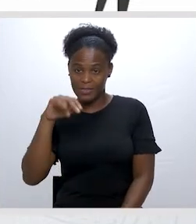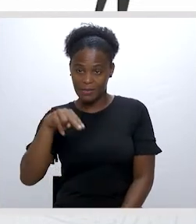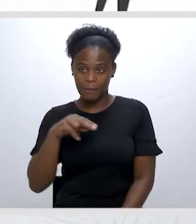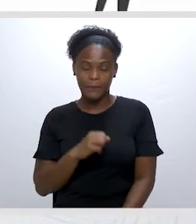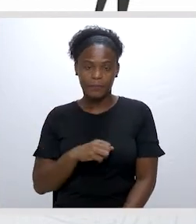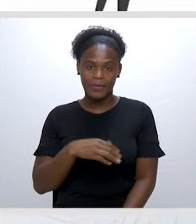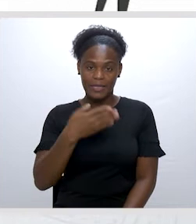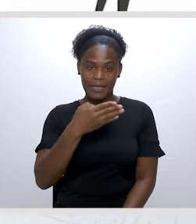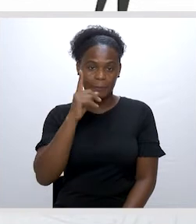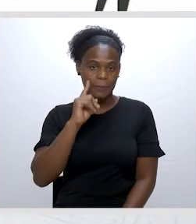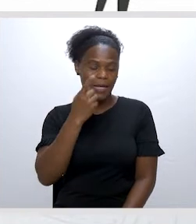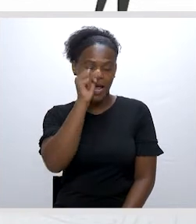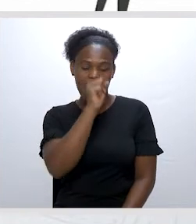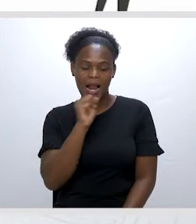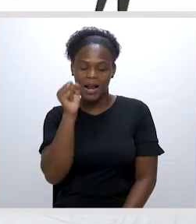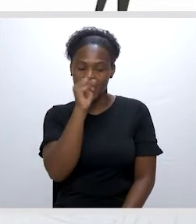Une chanteuse.